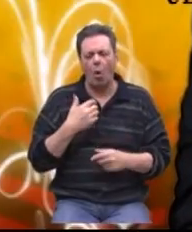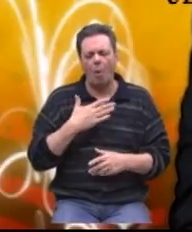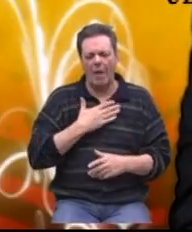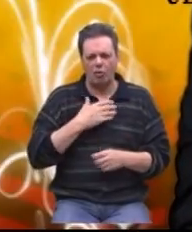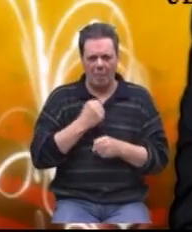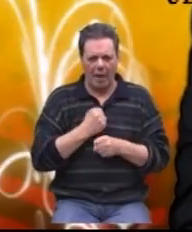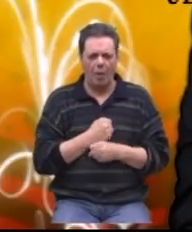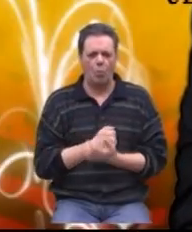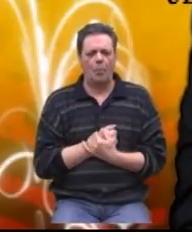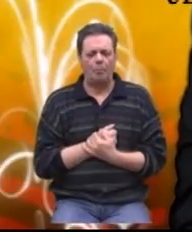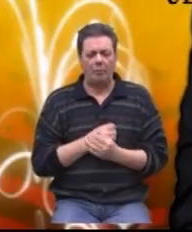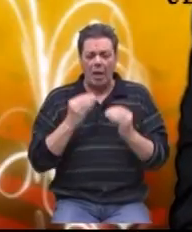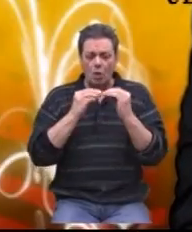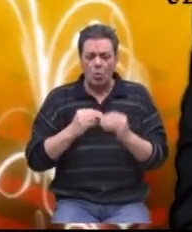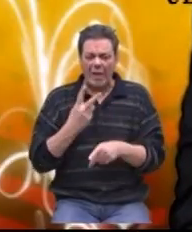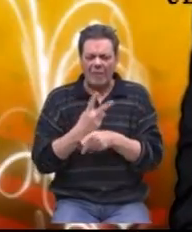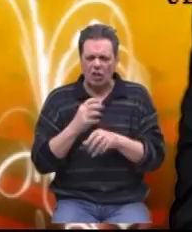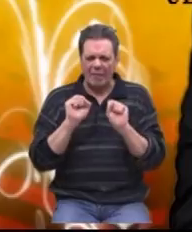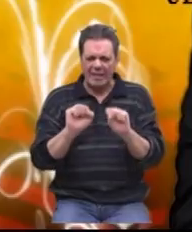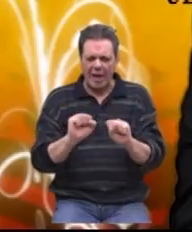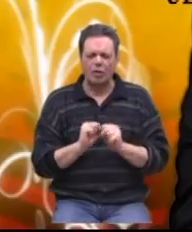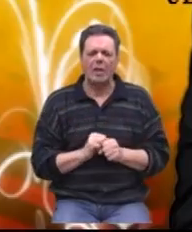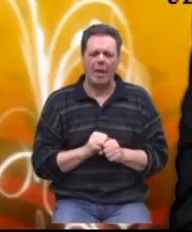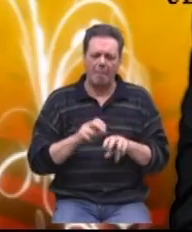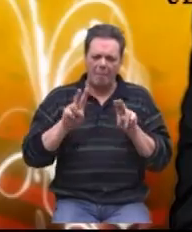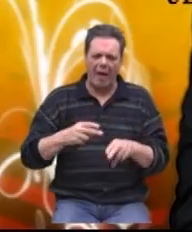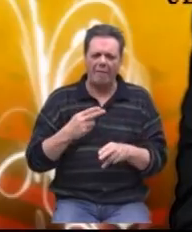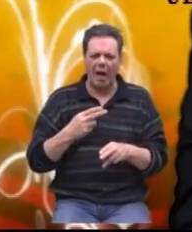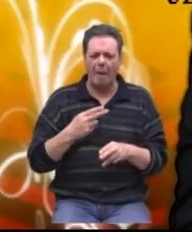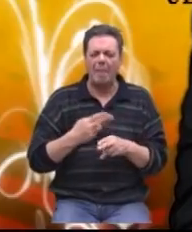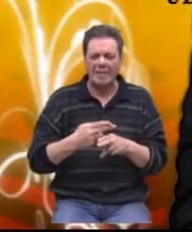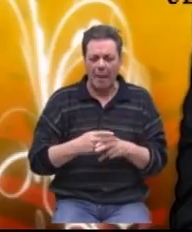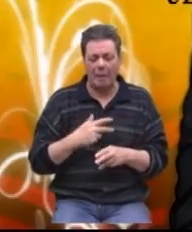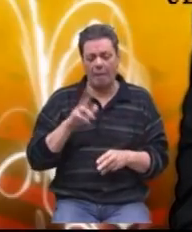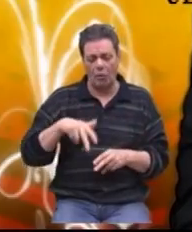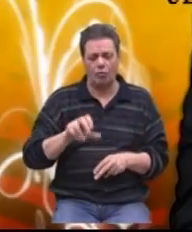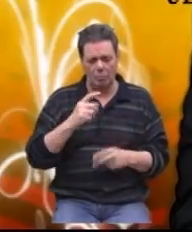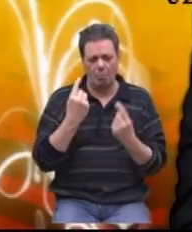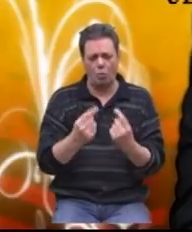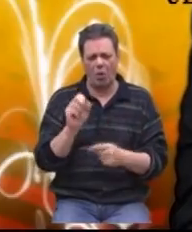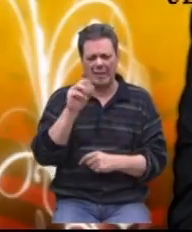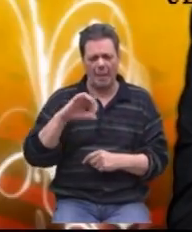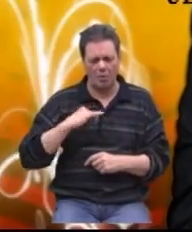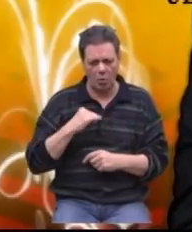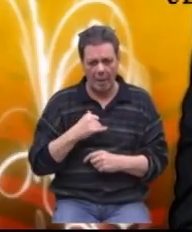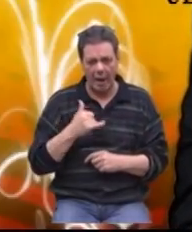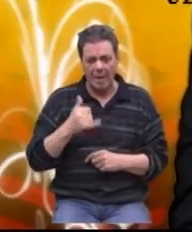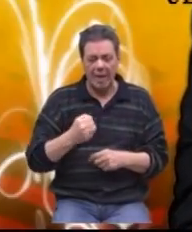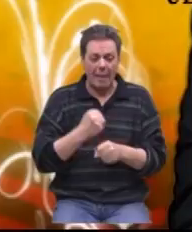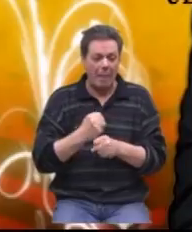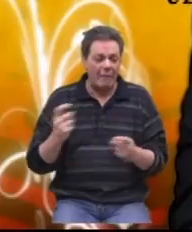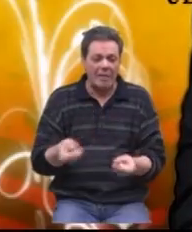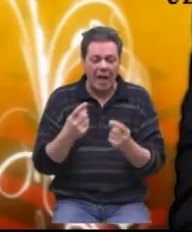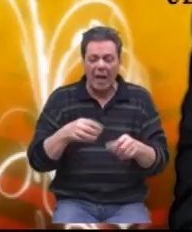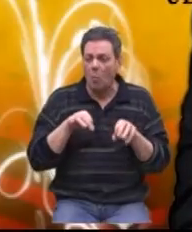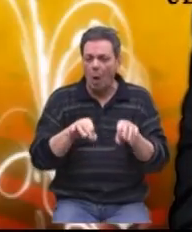radu. Sustav državne zaštite prava pacijenata ulazi već u 13. godinu postojanja, a sada napravite anketu na